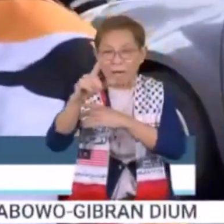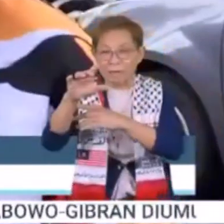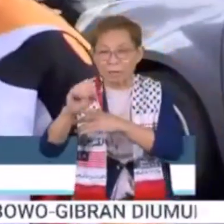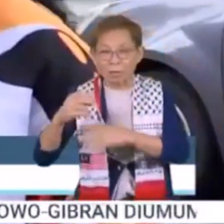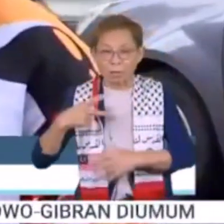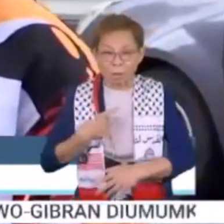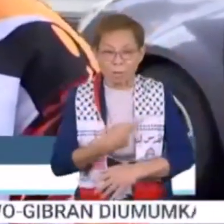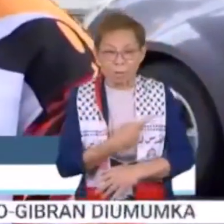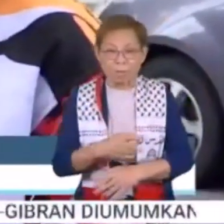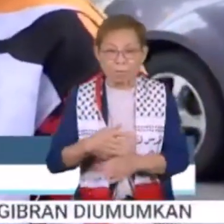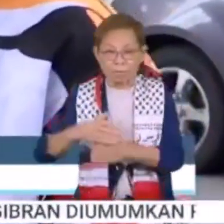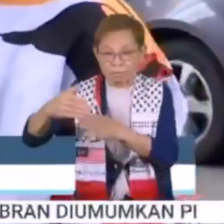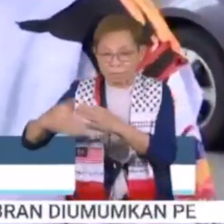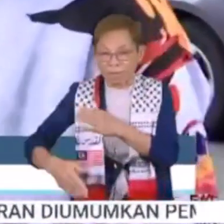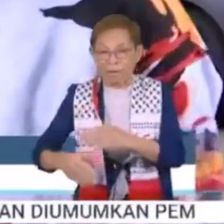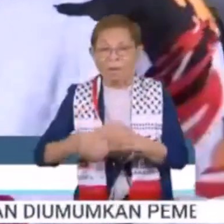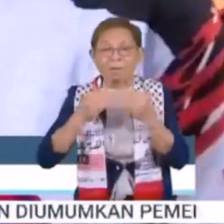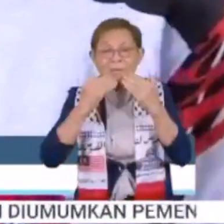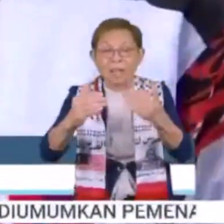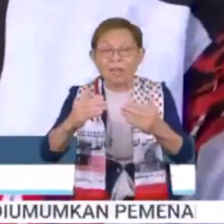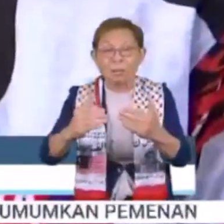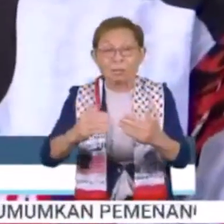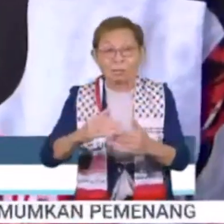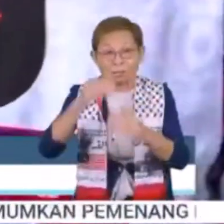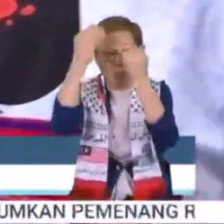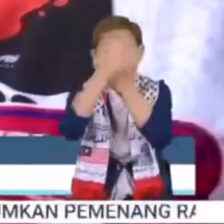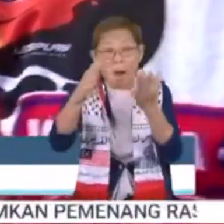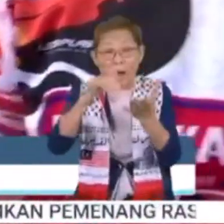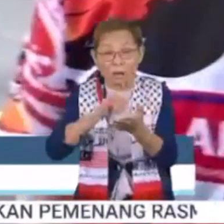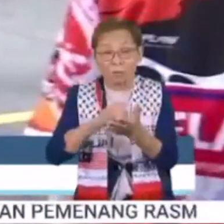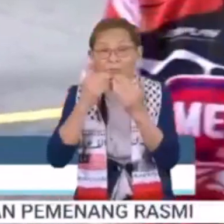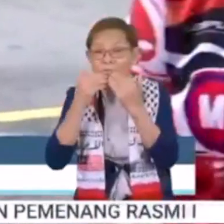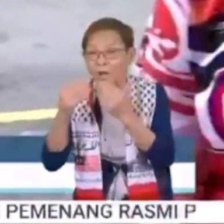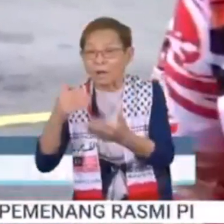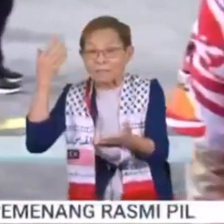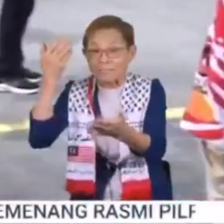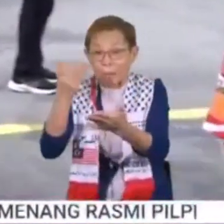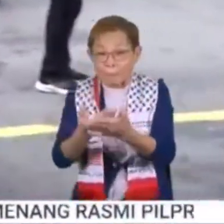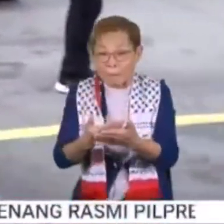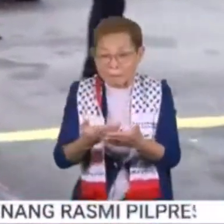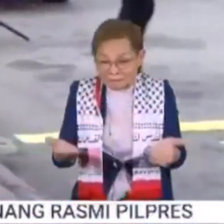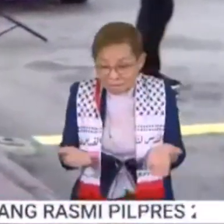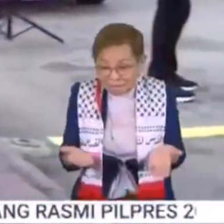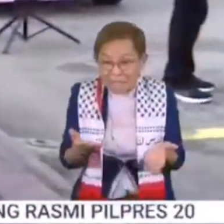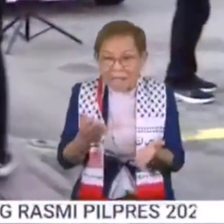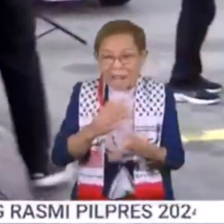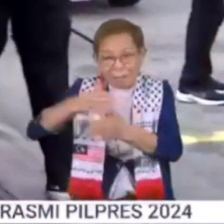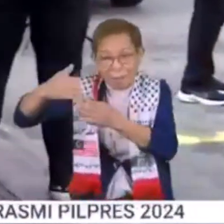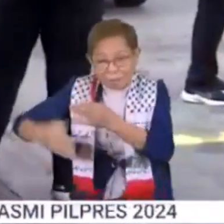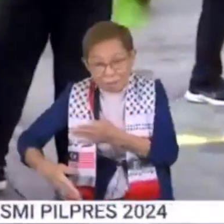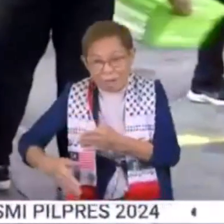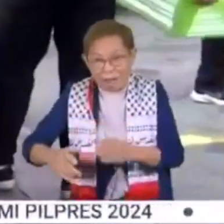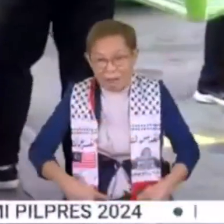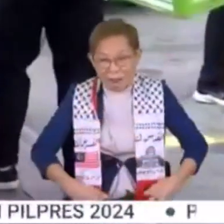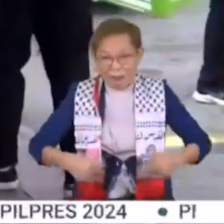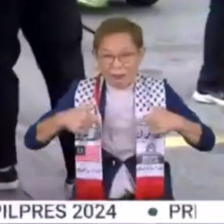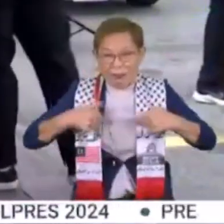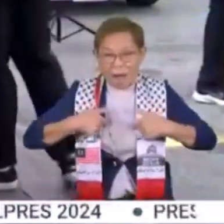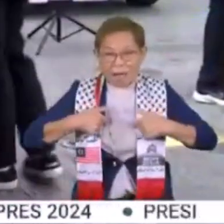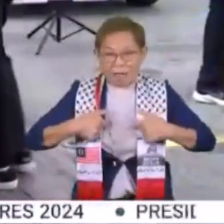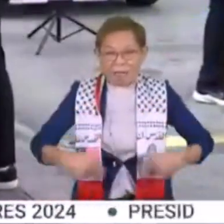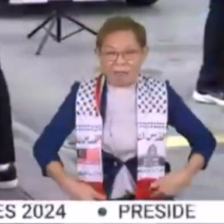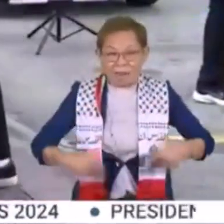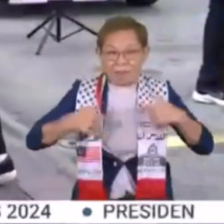Esko kami. Baik, terima kasih Puan atas perkongsian itu. Baik, saya kira sampai di sini dahulu langsung sempena dengan program